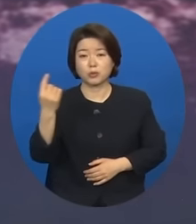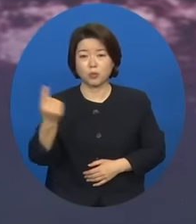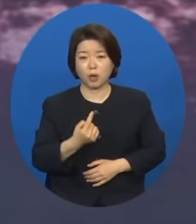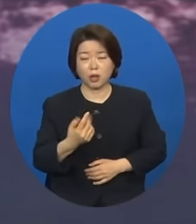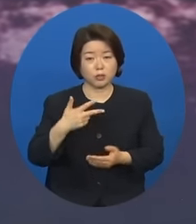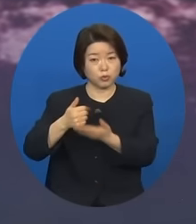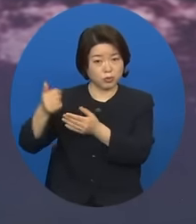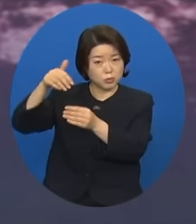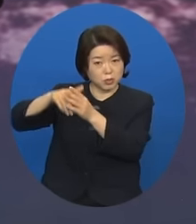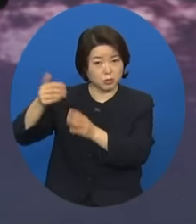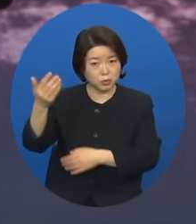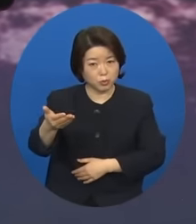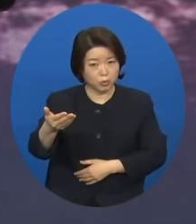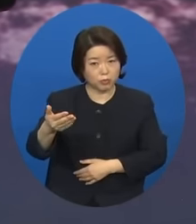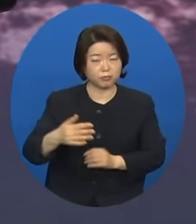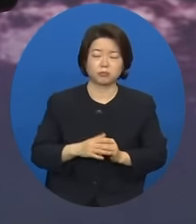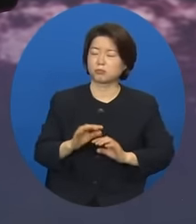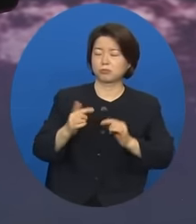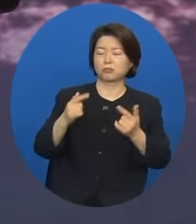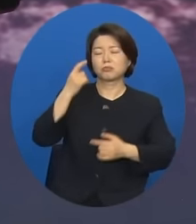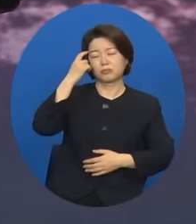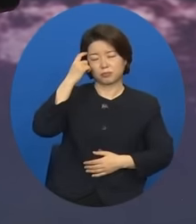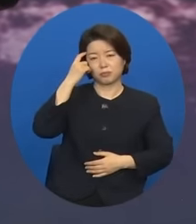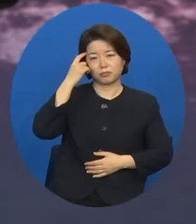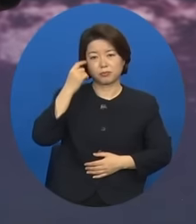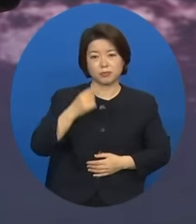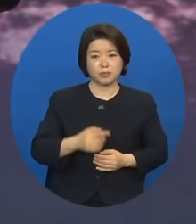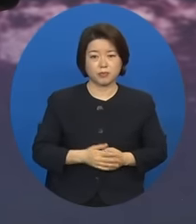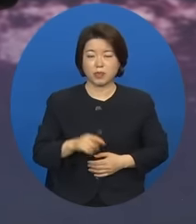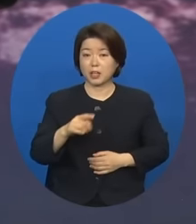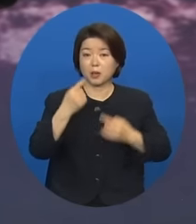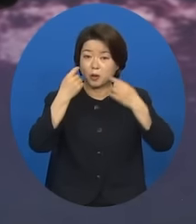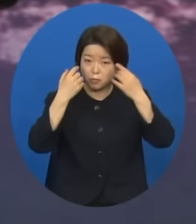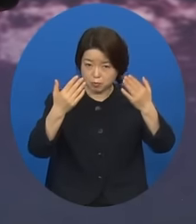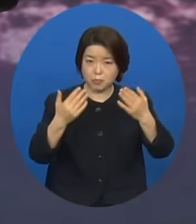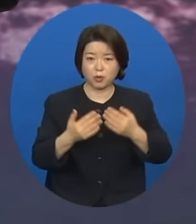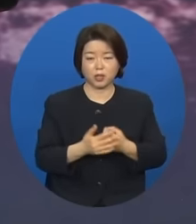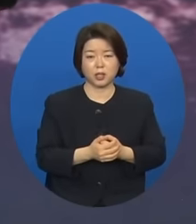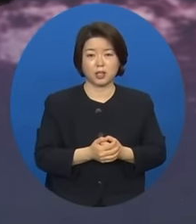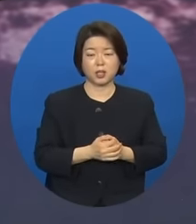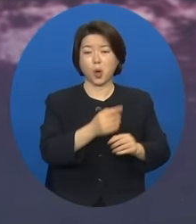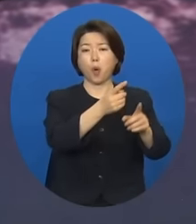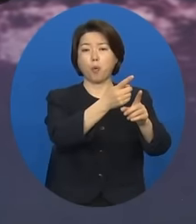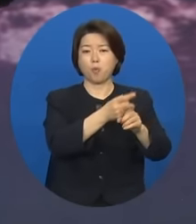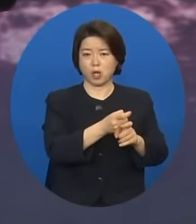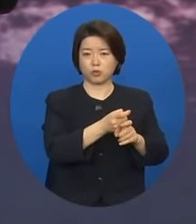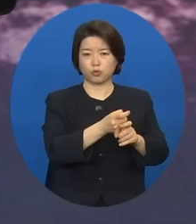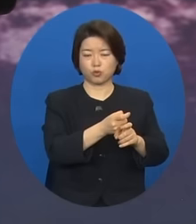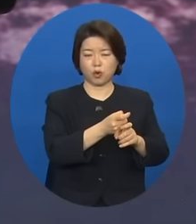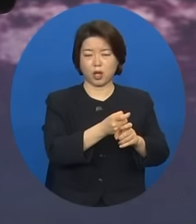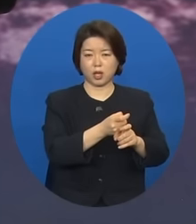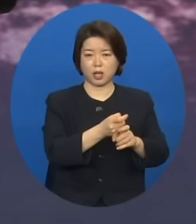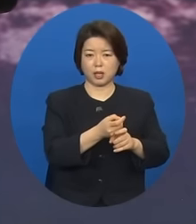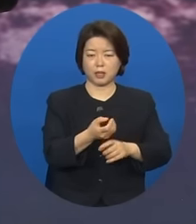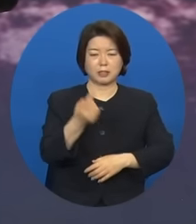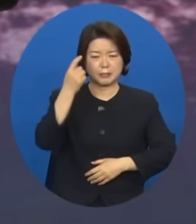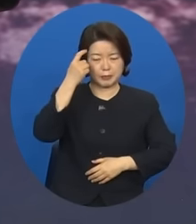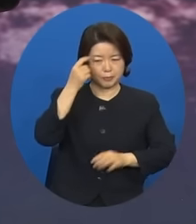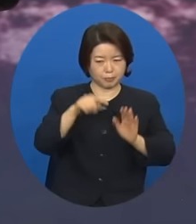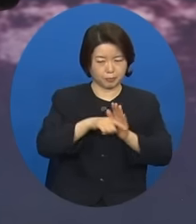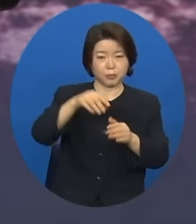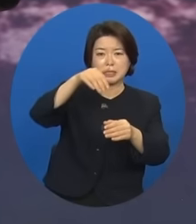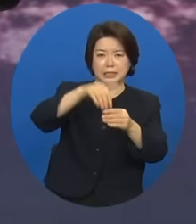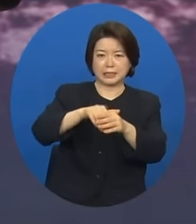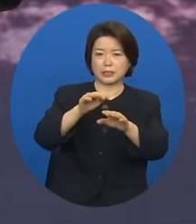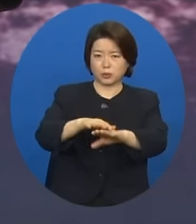주셨을까요 저는 아니라고 봅니다 이건 분명히 원수가 그리하였다